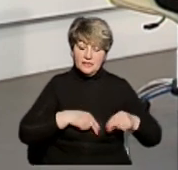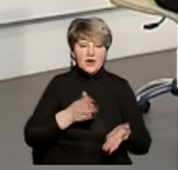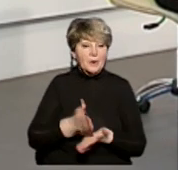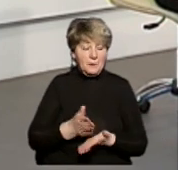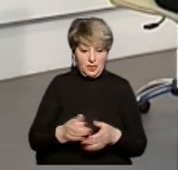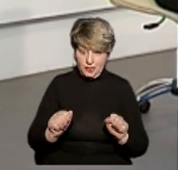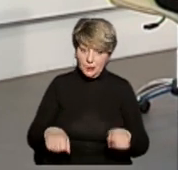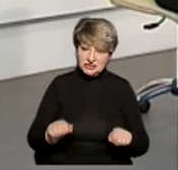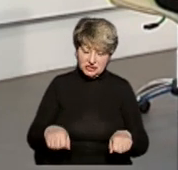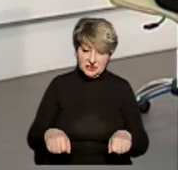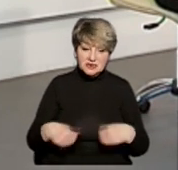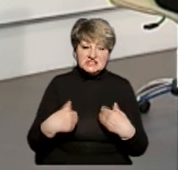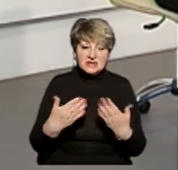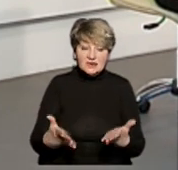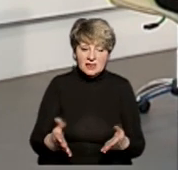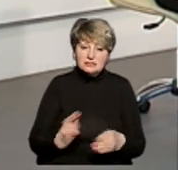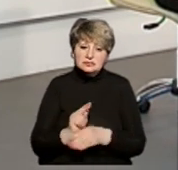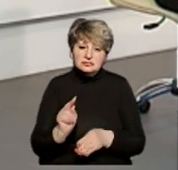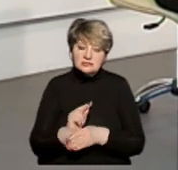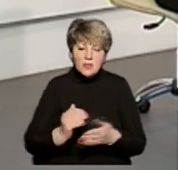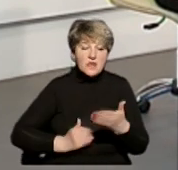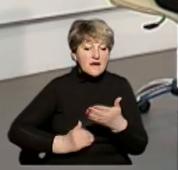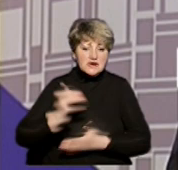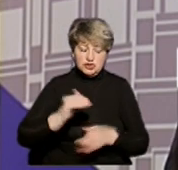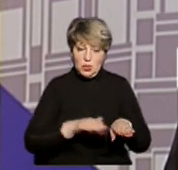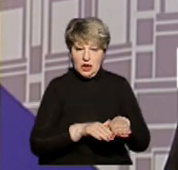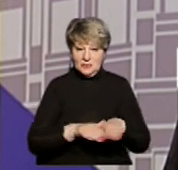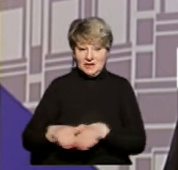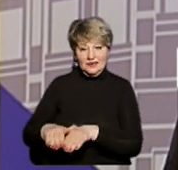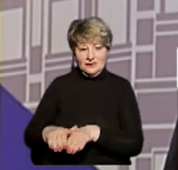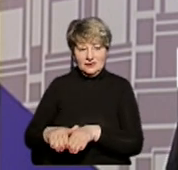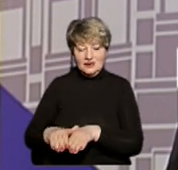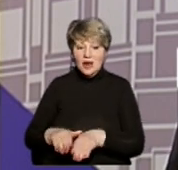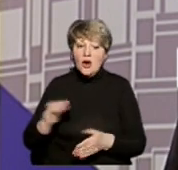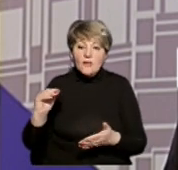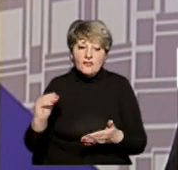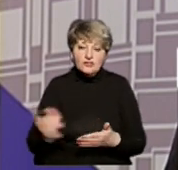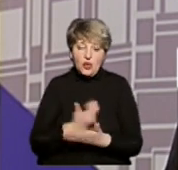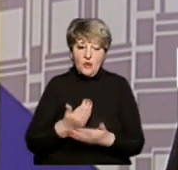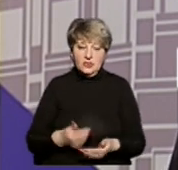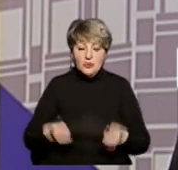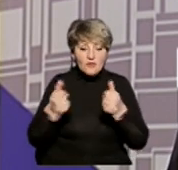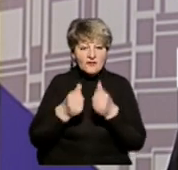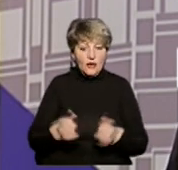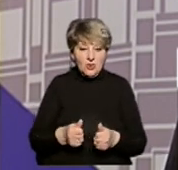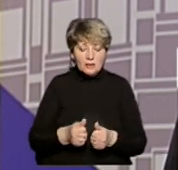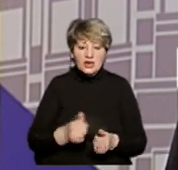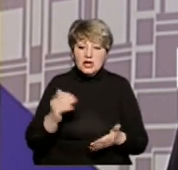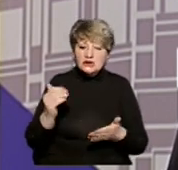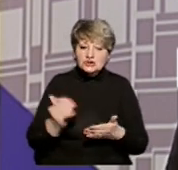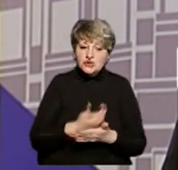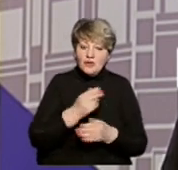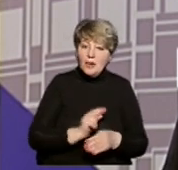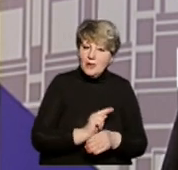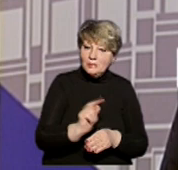мають можливість давати знання на дуже високому рівні, причому в інноваційному такому середовищі з інноваційним